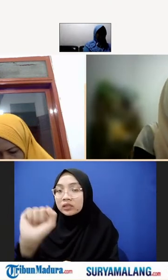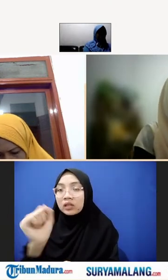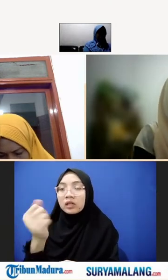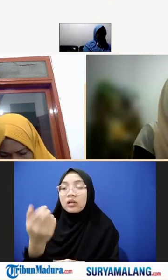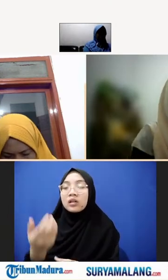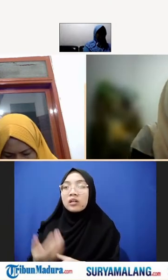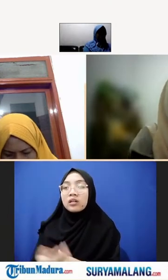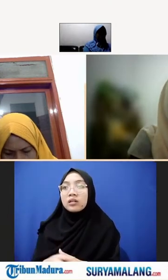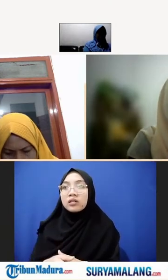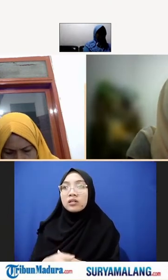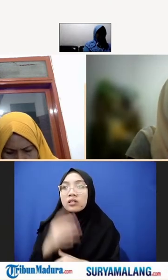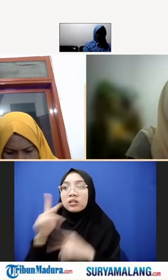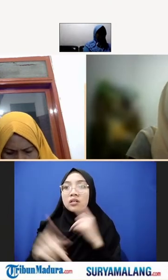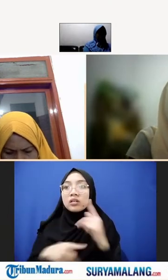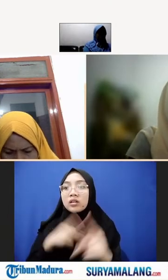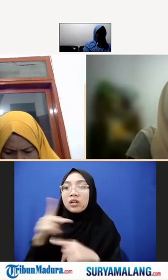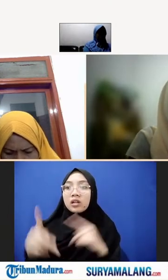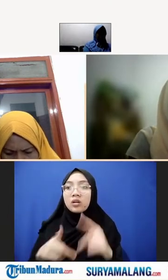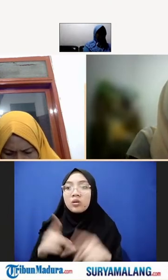Kalau